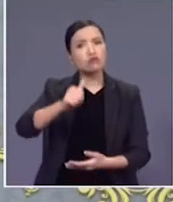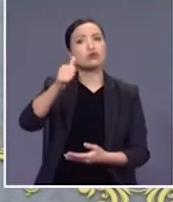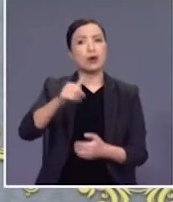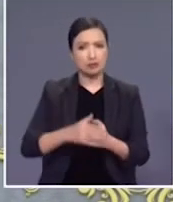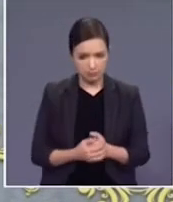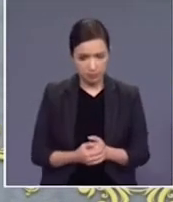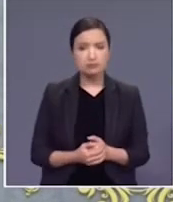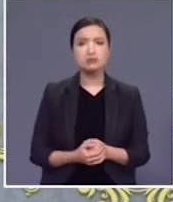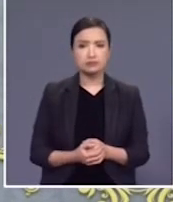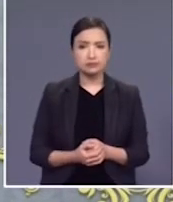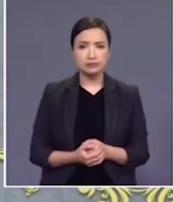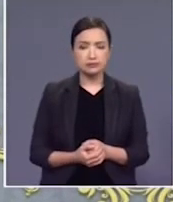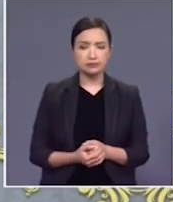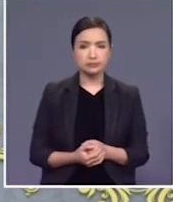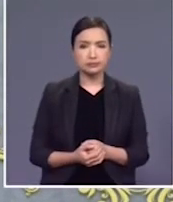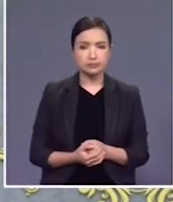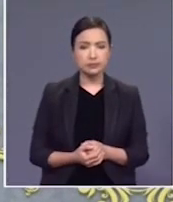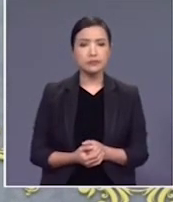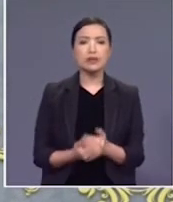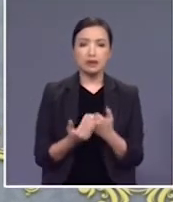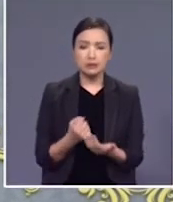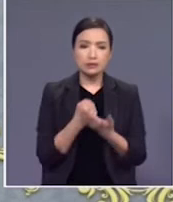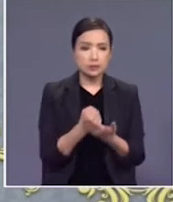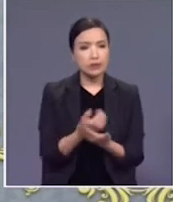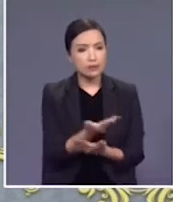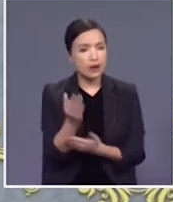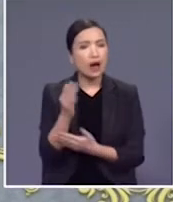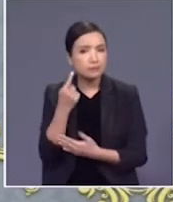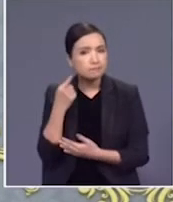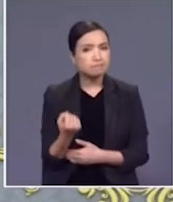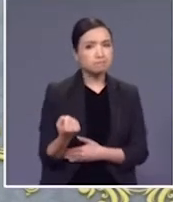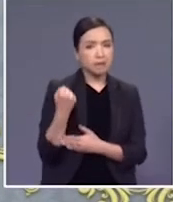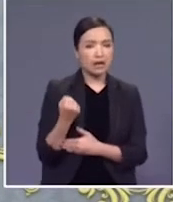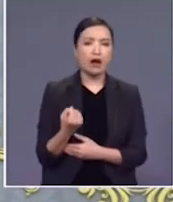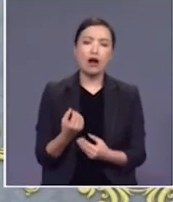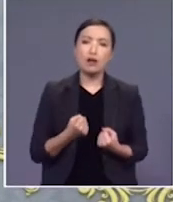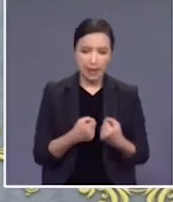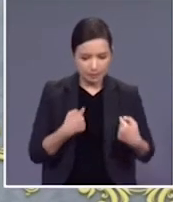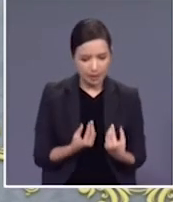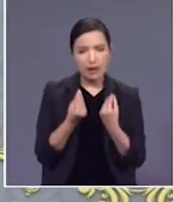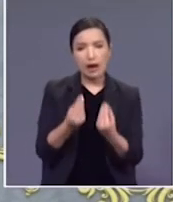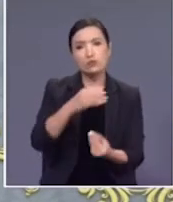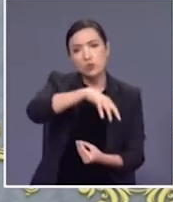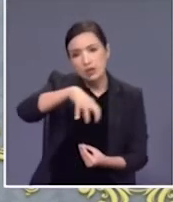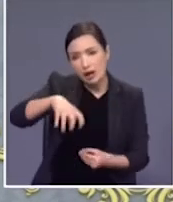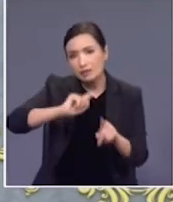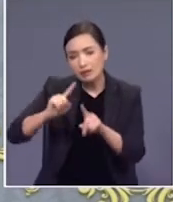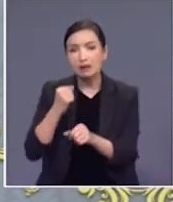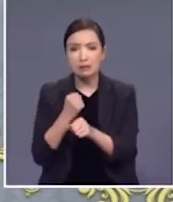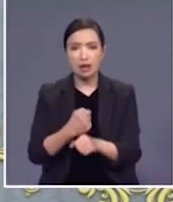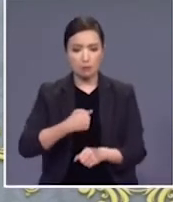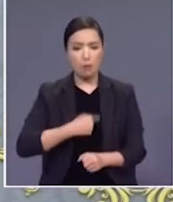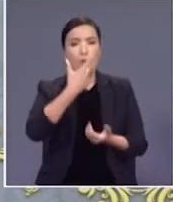ณ์นั้นๆอีกด้วยทั้งนี้เพื่อเป็นการสร้างความเชื่อมั่นแก่พี่น้องประชาชนและเป็นกำลังใจในการทำงานของทุกหน่วยงานผมขอเล่าถึง